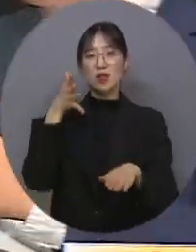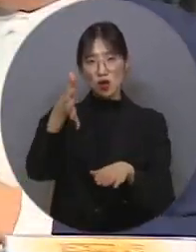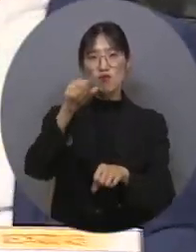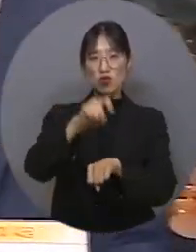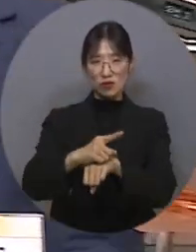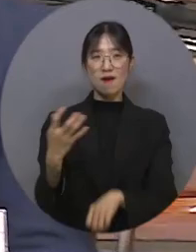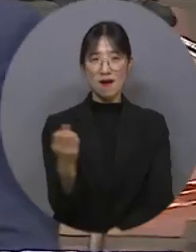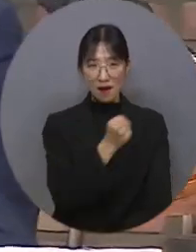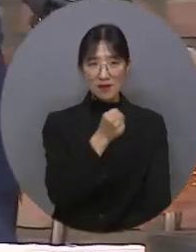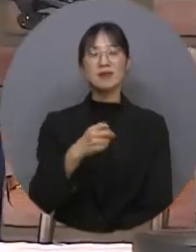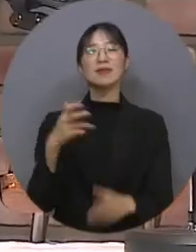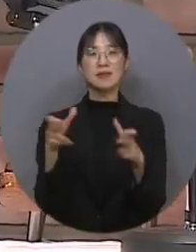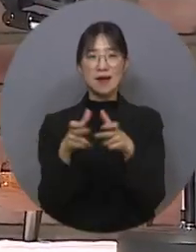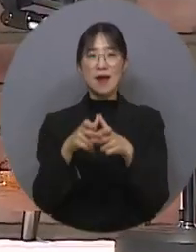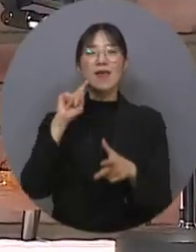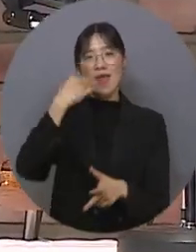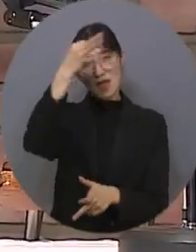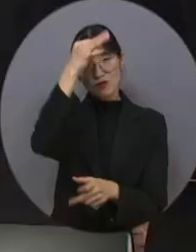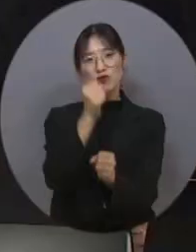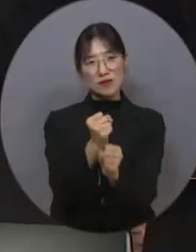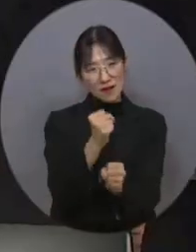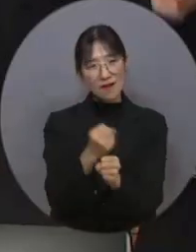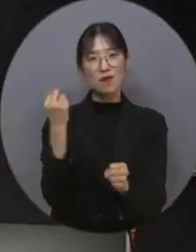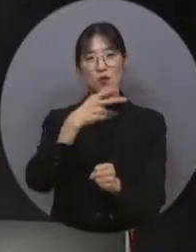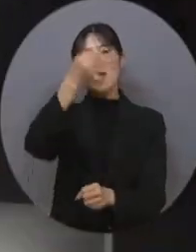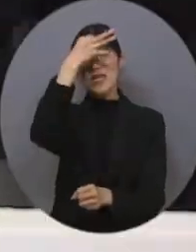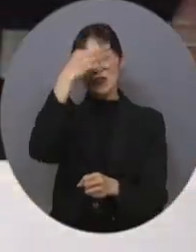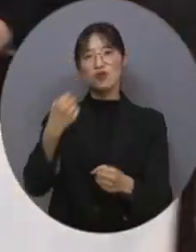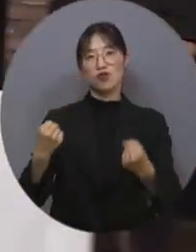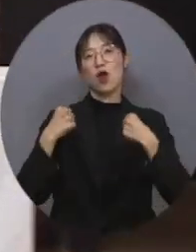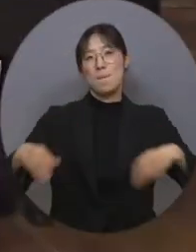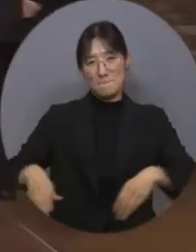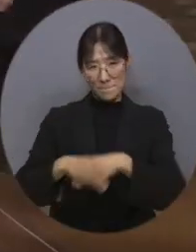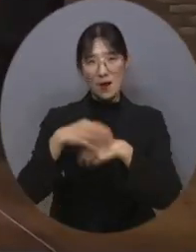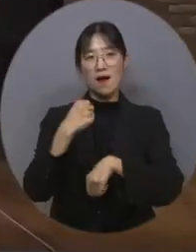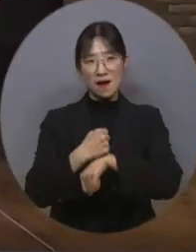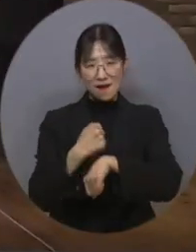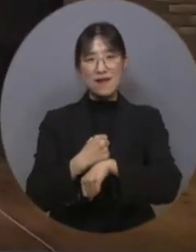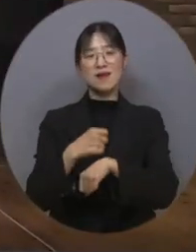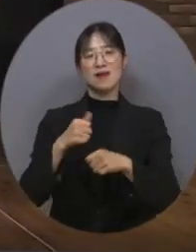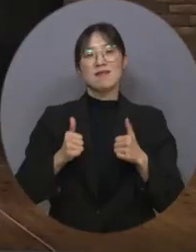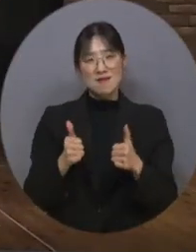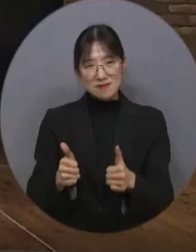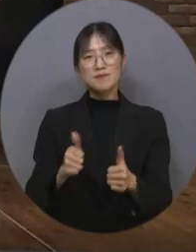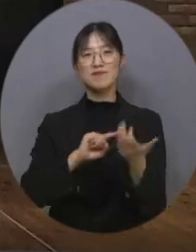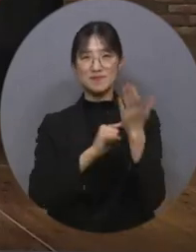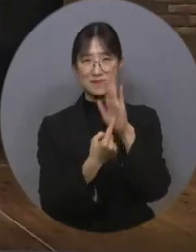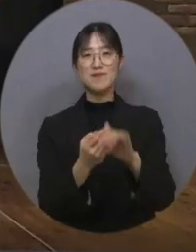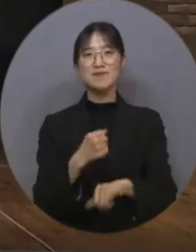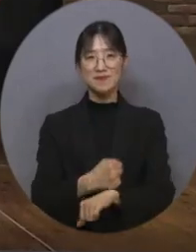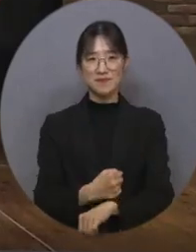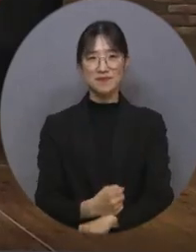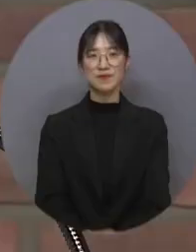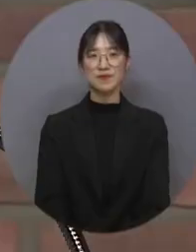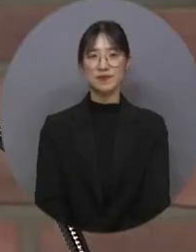바탕으로 장애예술 콘텐츠 제작과 기술 협력 등 장애예술 활성화를 위한 행보에 나설